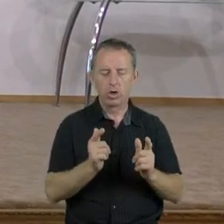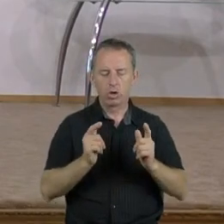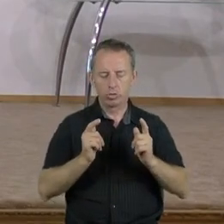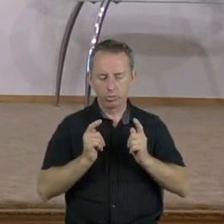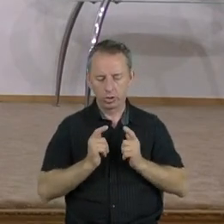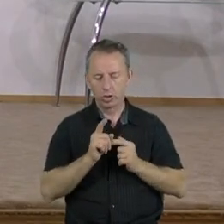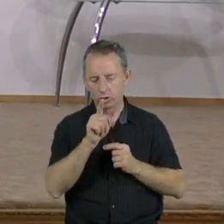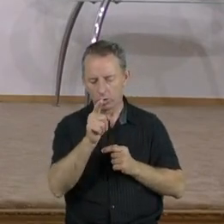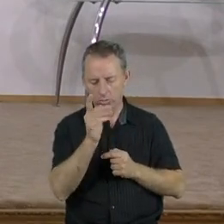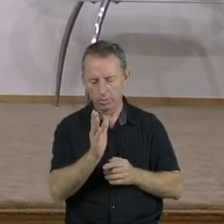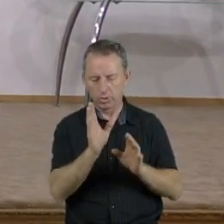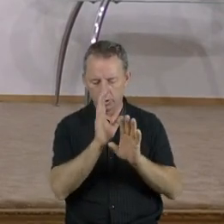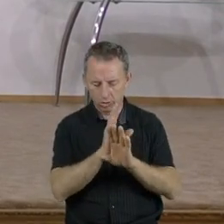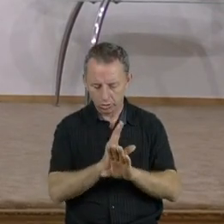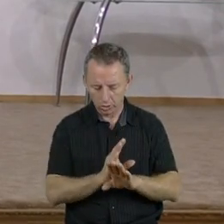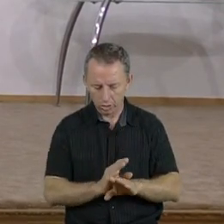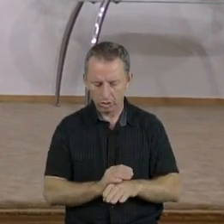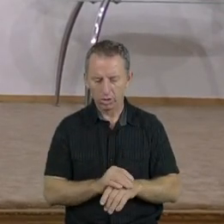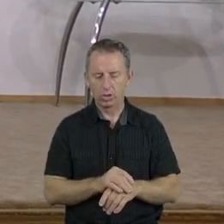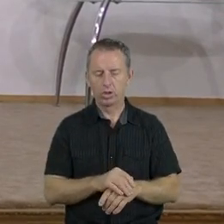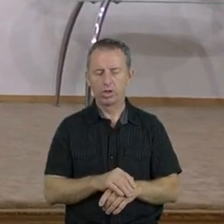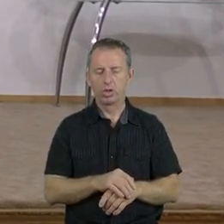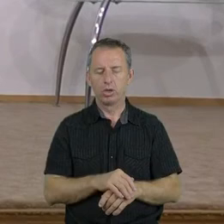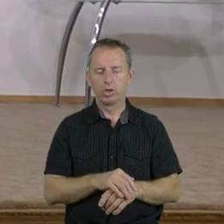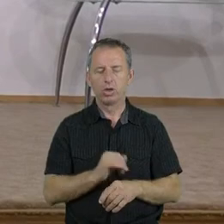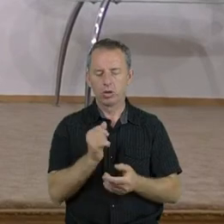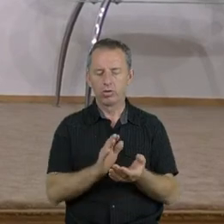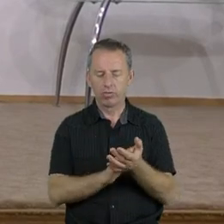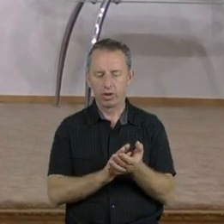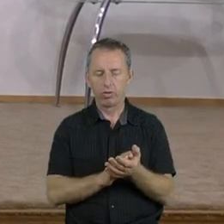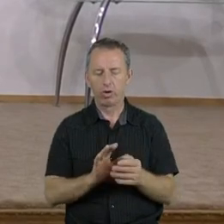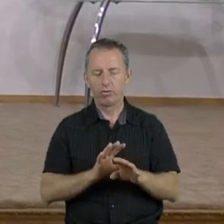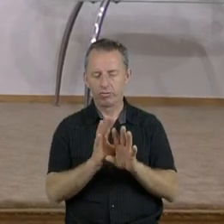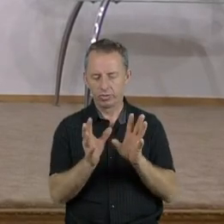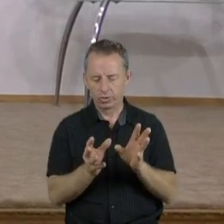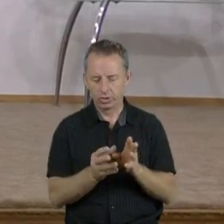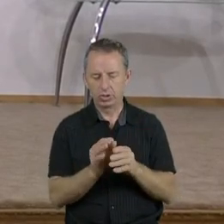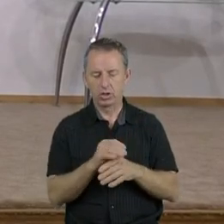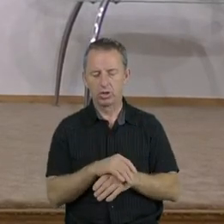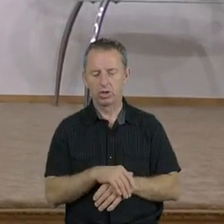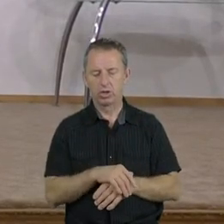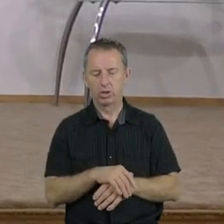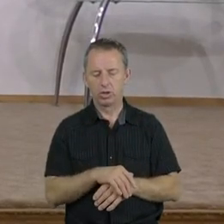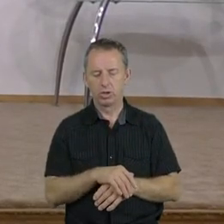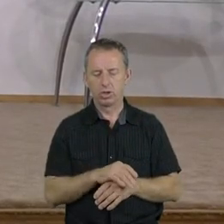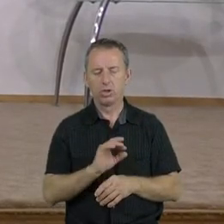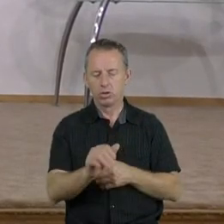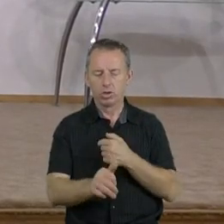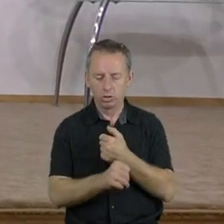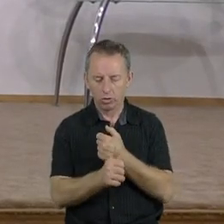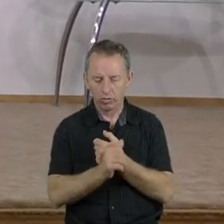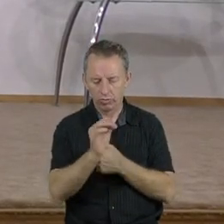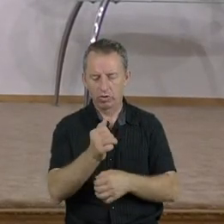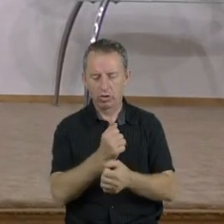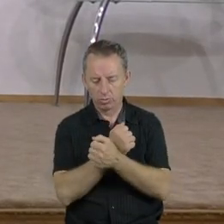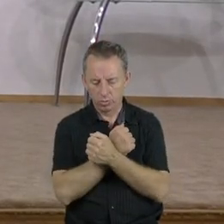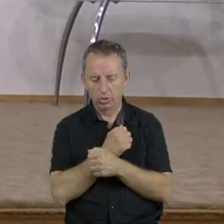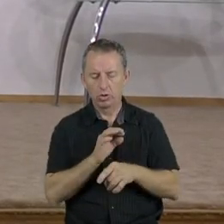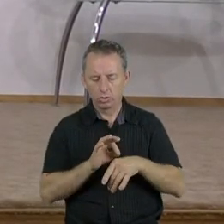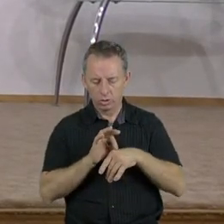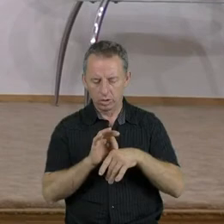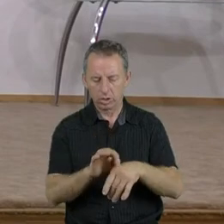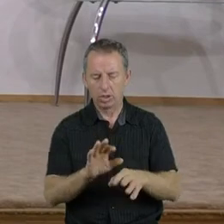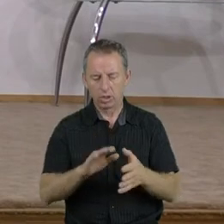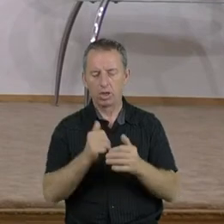Tobie niech będzie cześć, niech Tobie niech będzie nieustannie chwała za wszystkie te dowody Twojej miłości, które dajesz nam